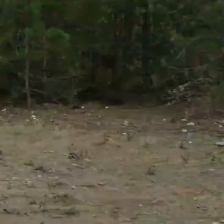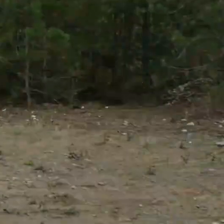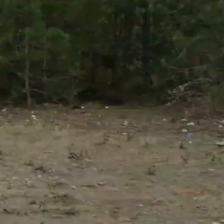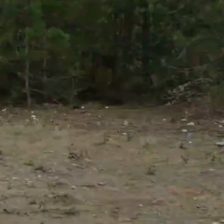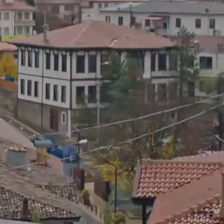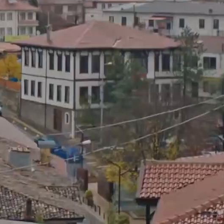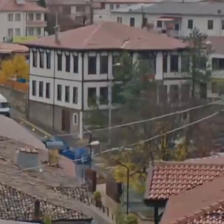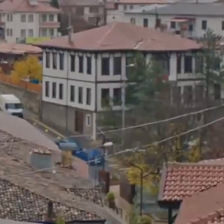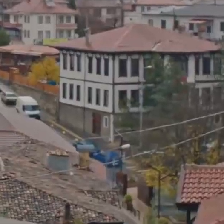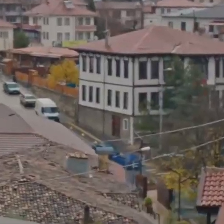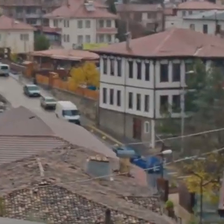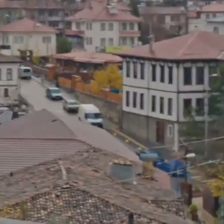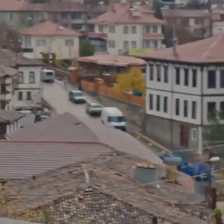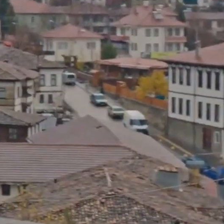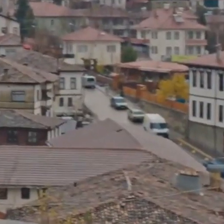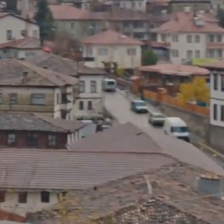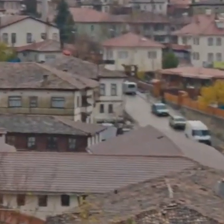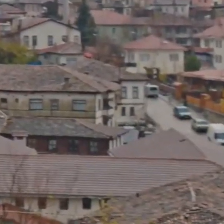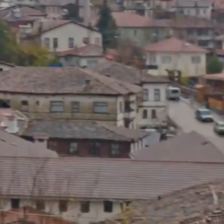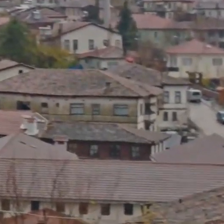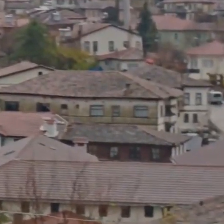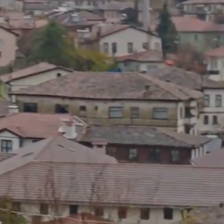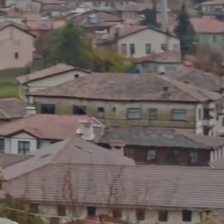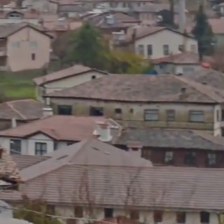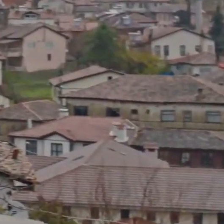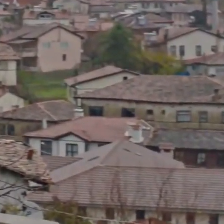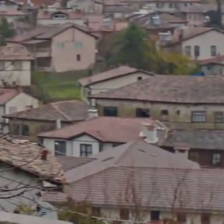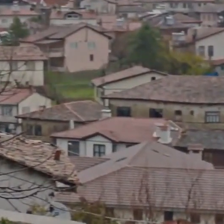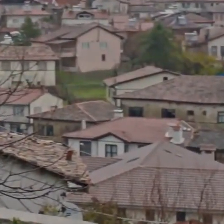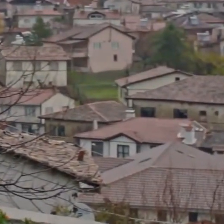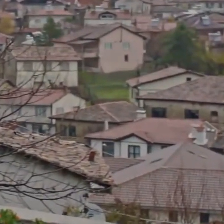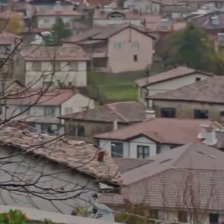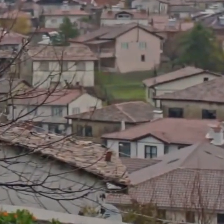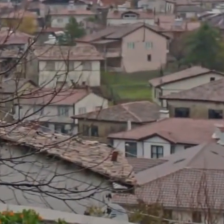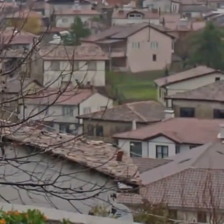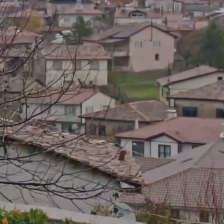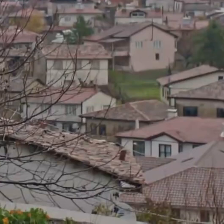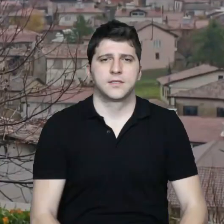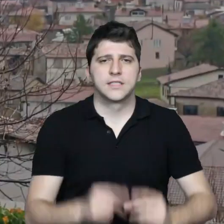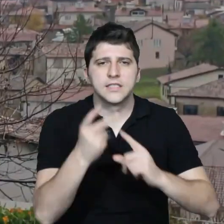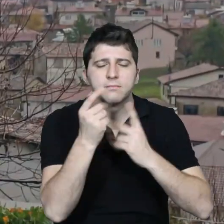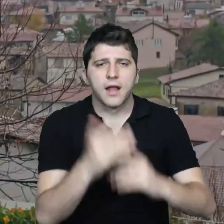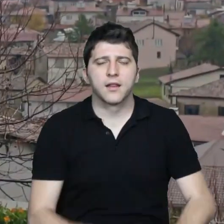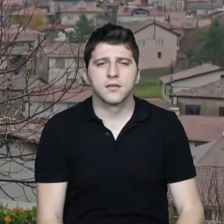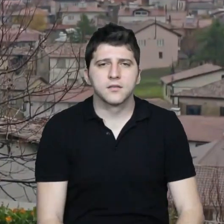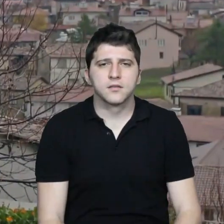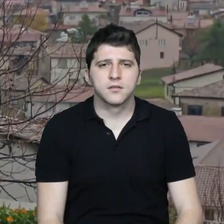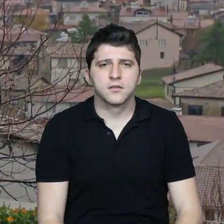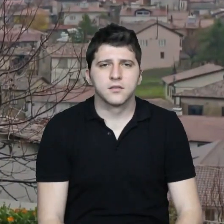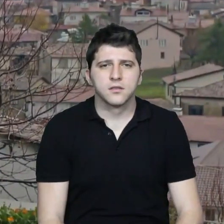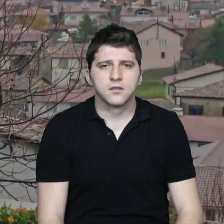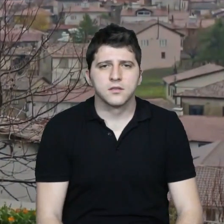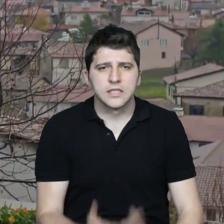koşuyor. Kuş bakışı taraklı. İsmail elleri ceplerinde Hisar konağının önünde İsmail. İleri geri dolanıyor.